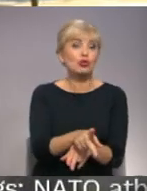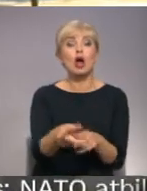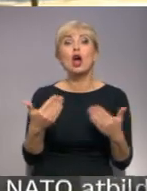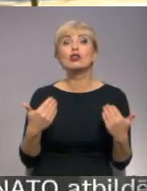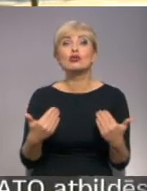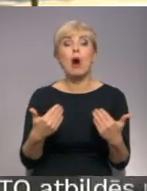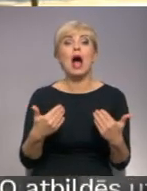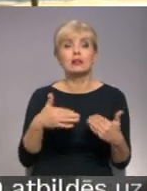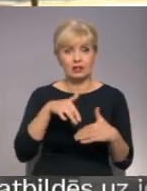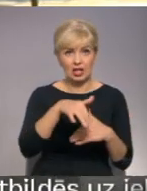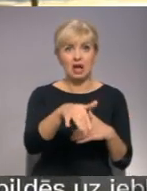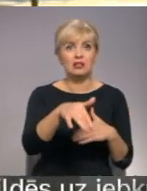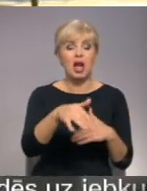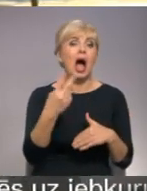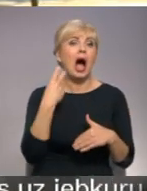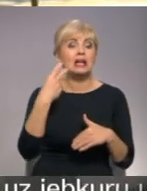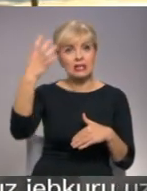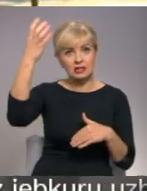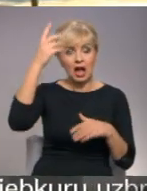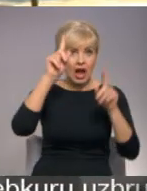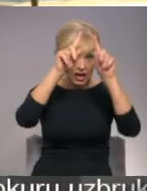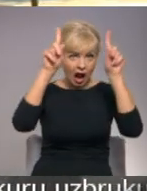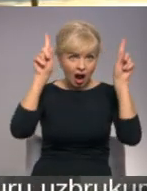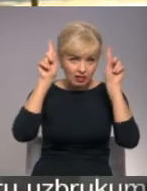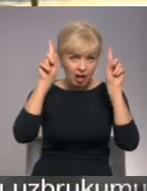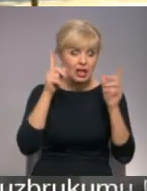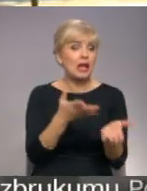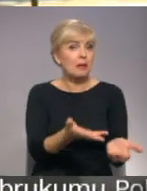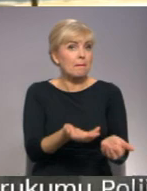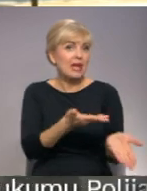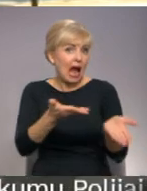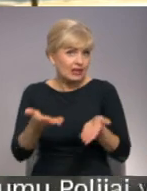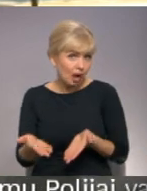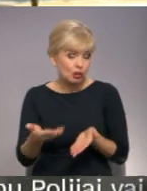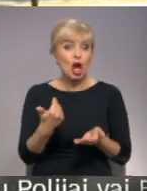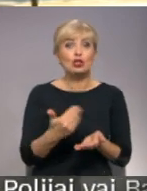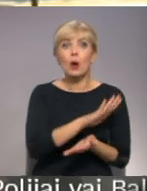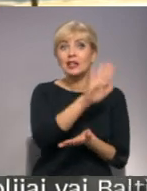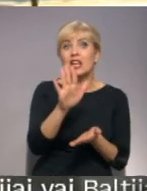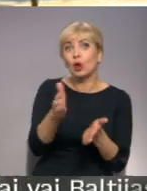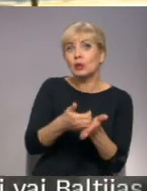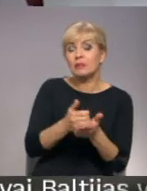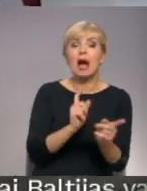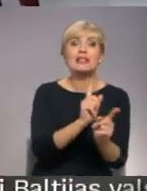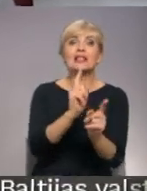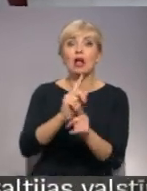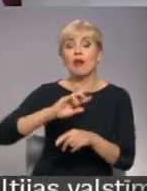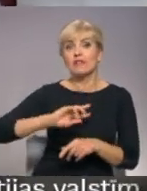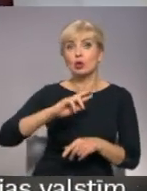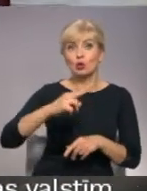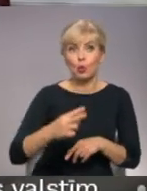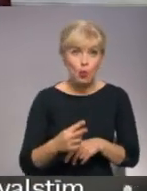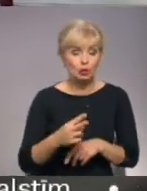šodien dosies pie Anglijas karalienes uz pieņemšanu. Bet daudzi šo dienu izmantoja arī, lai satiktos viens ar